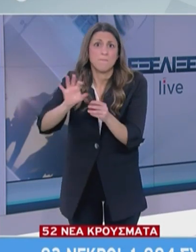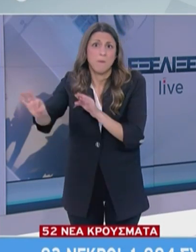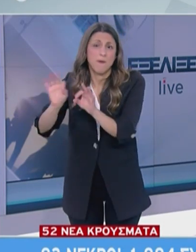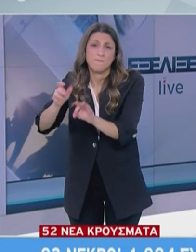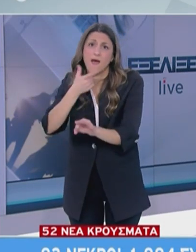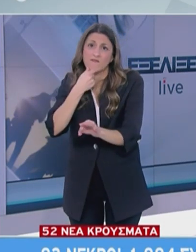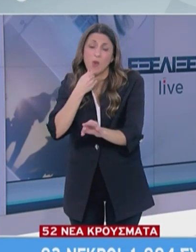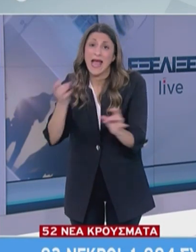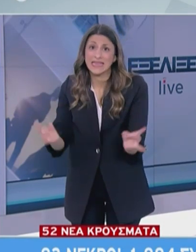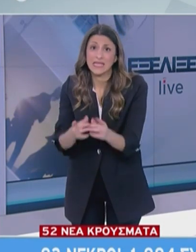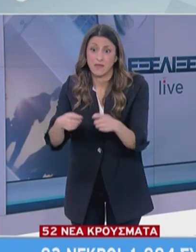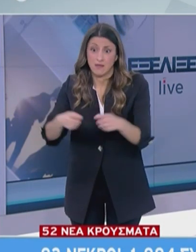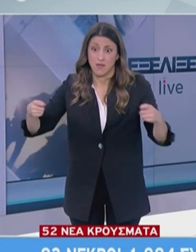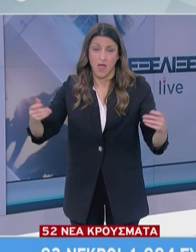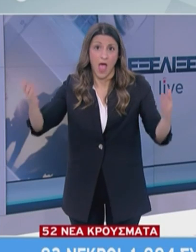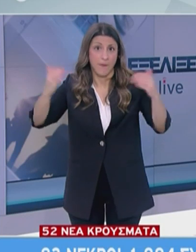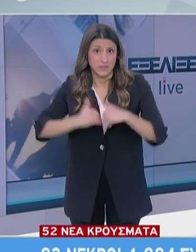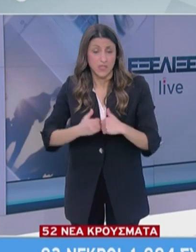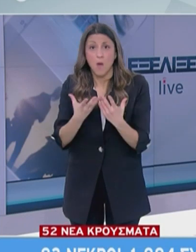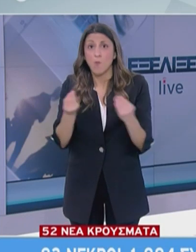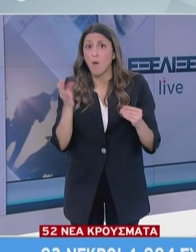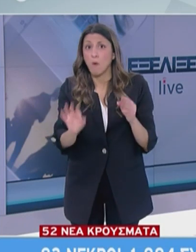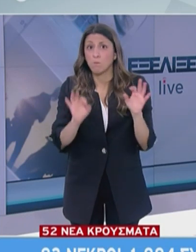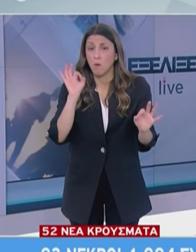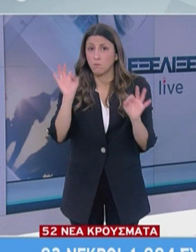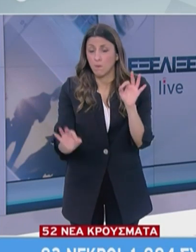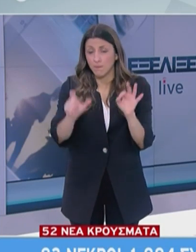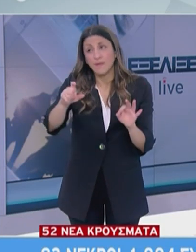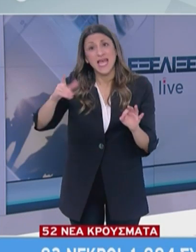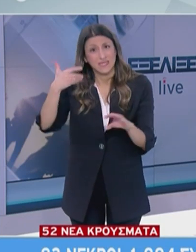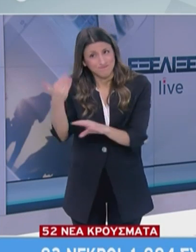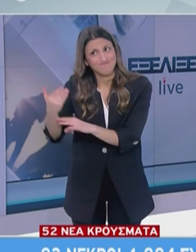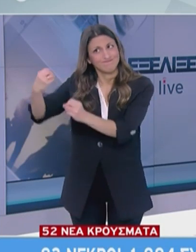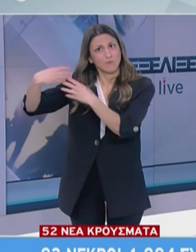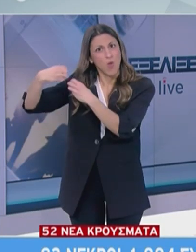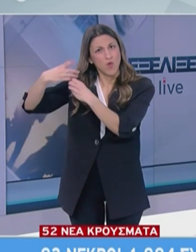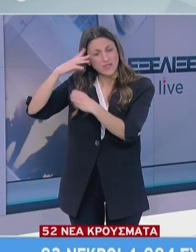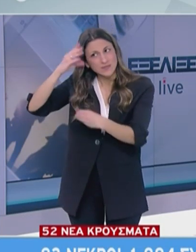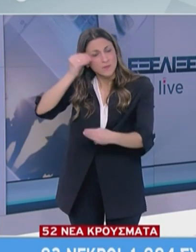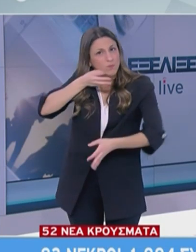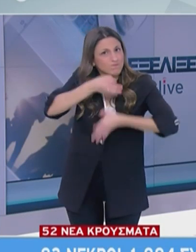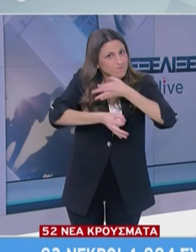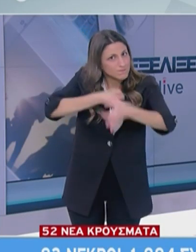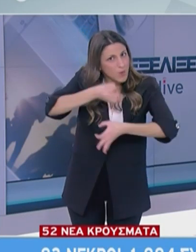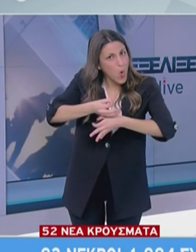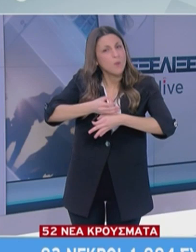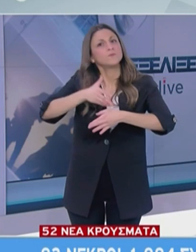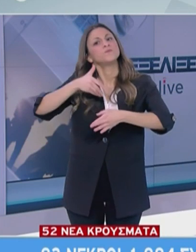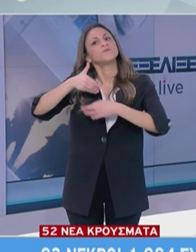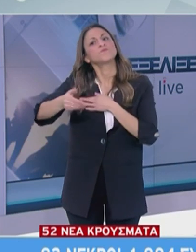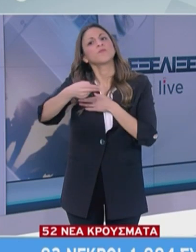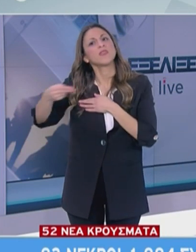κοινωνικής απομάκρυνσης. Πολλά από τα κρούσματα, πάλι το τονίζω, και έχω ζητήσει περισσότερες πληροφορίες γι' αυτό, ώστε να μπορώ να σας πω και σε εσάς,